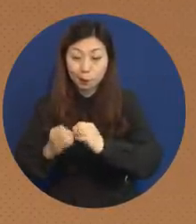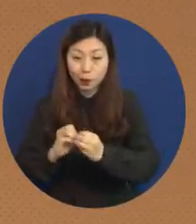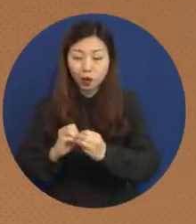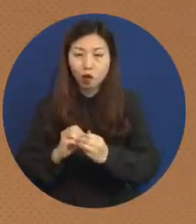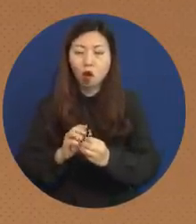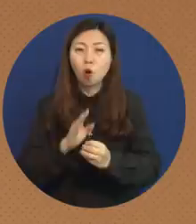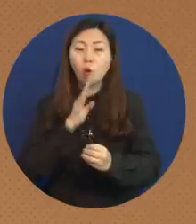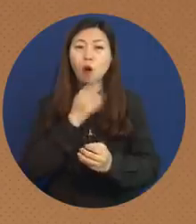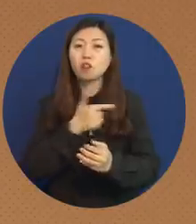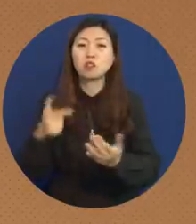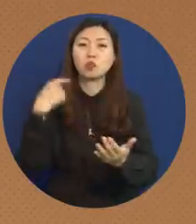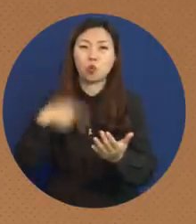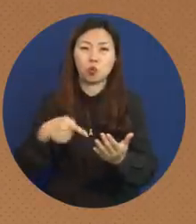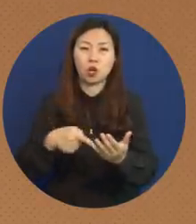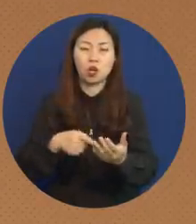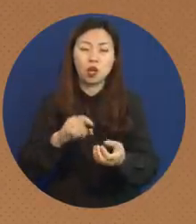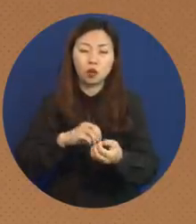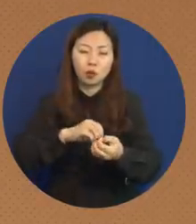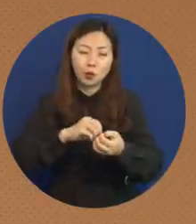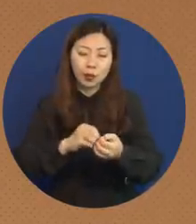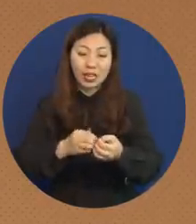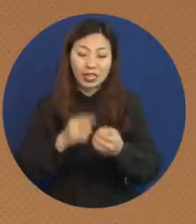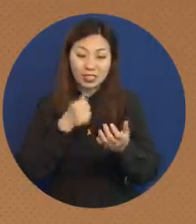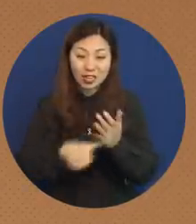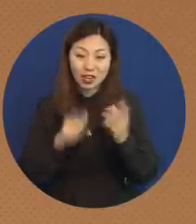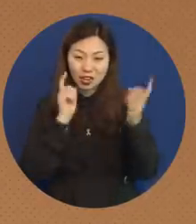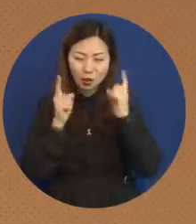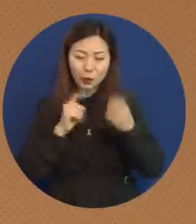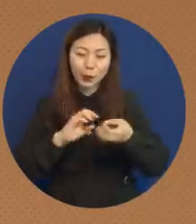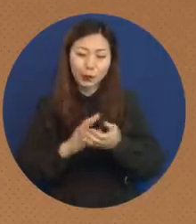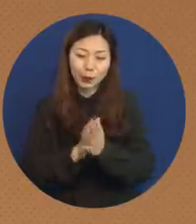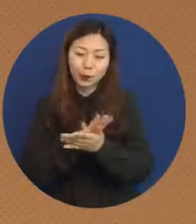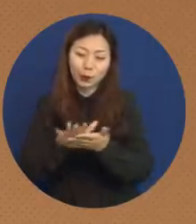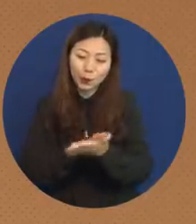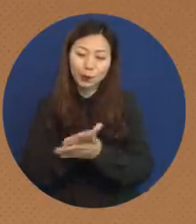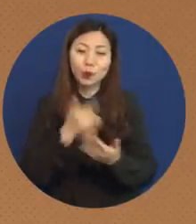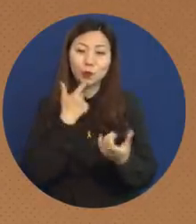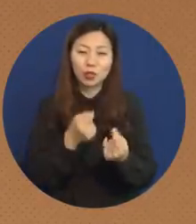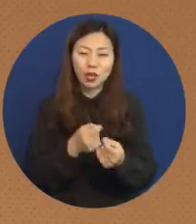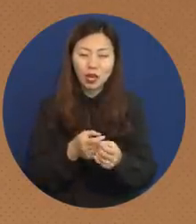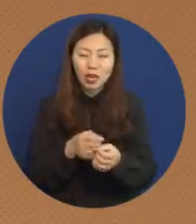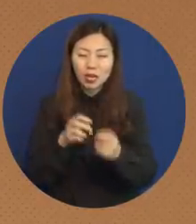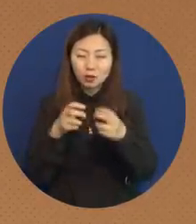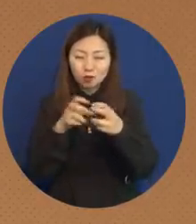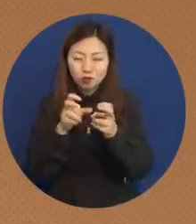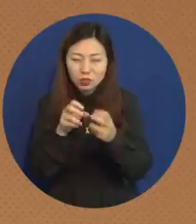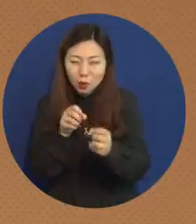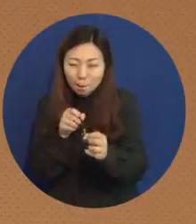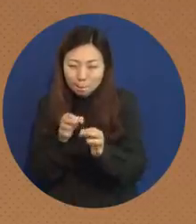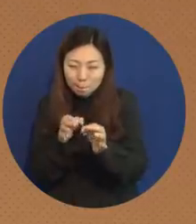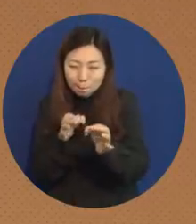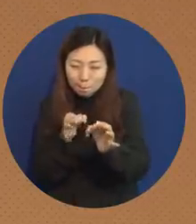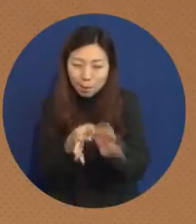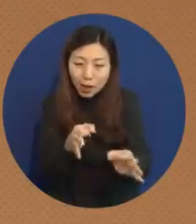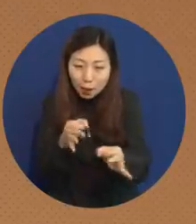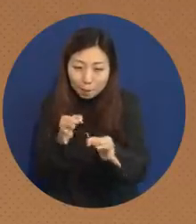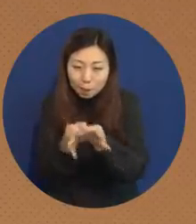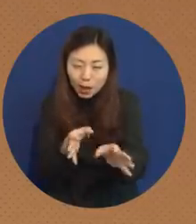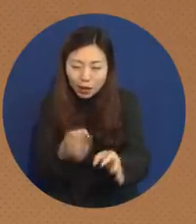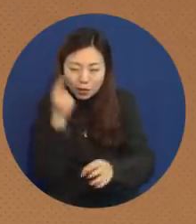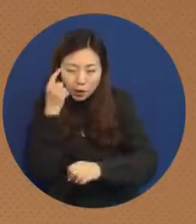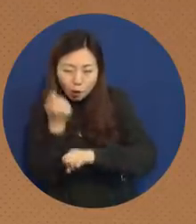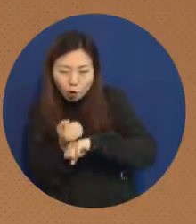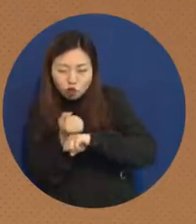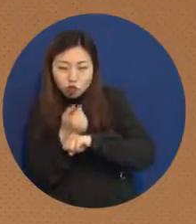교육입니다. 장난감 가지고 노는 것도 뭐 교육이 되지만, 그 아이들 어릴 때 구슬치게 하면 써야만 이길까 연구하고,